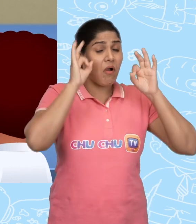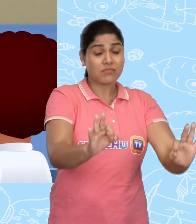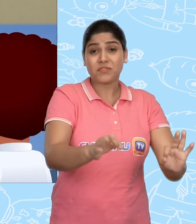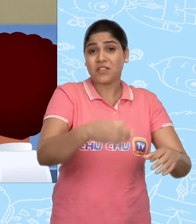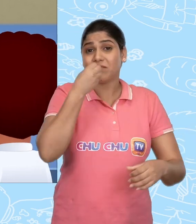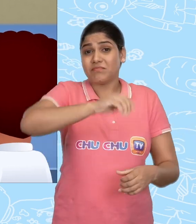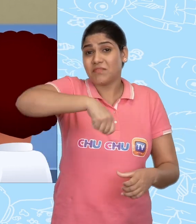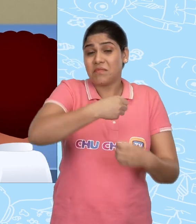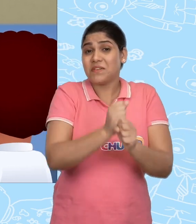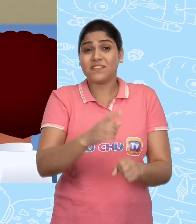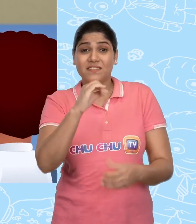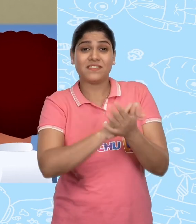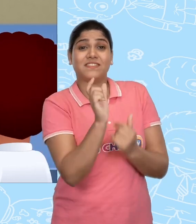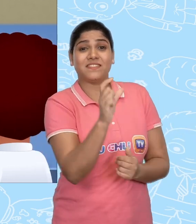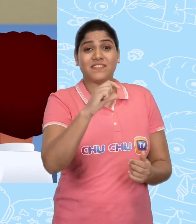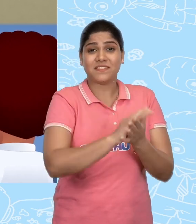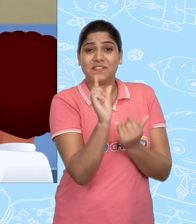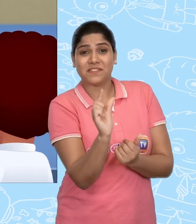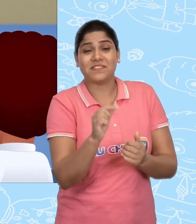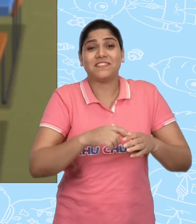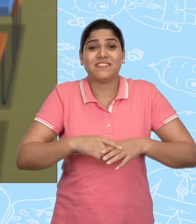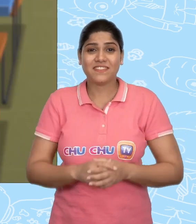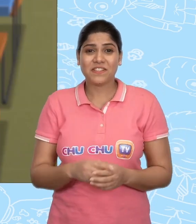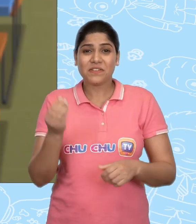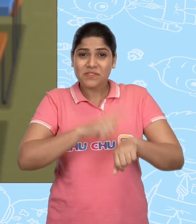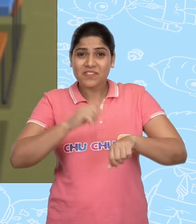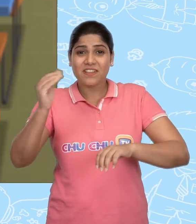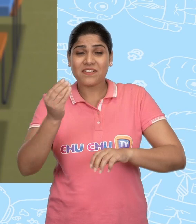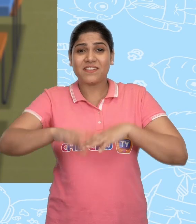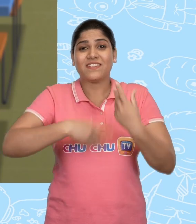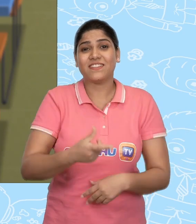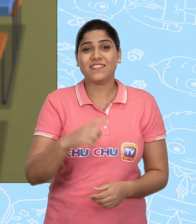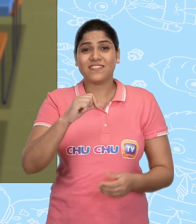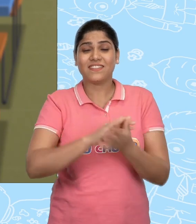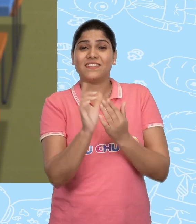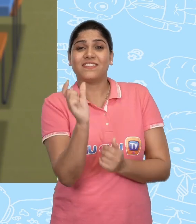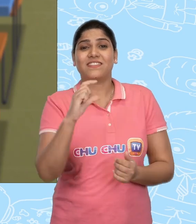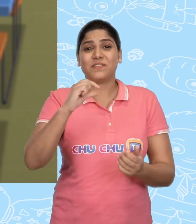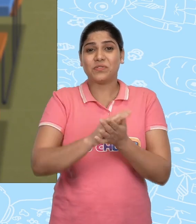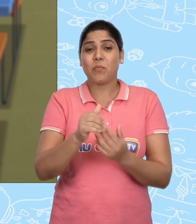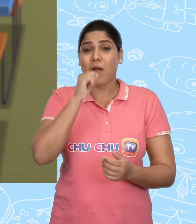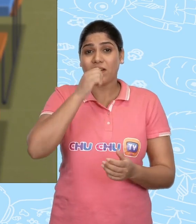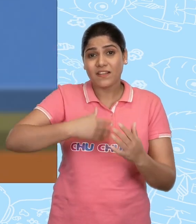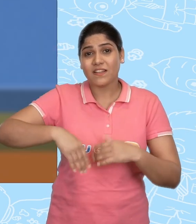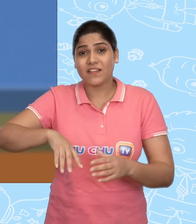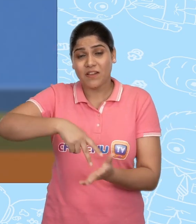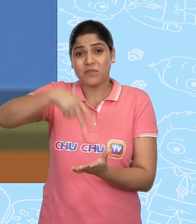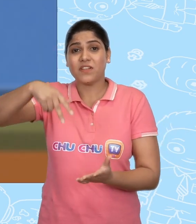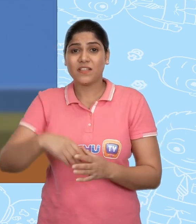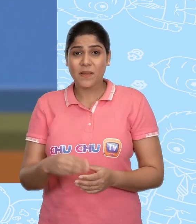तुम्हारी मॉम बहुत अच्छा खाना बनाती है चूचू। कुछ देर बाद चूचू पानी लेने के लिए